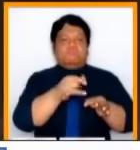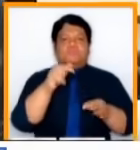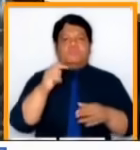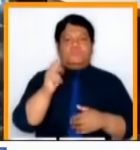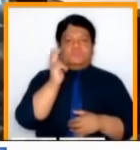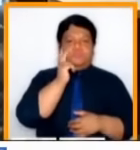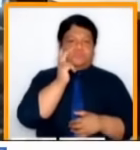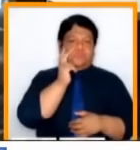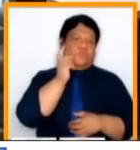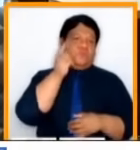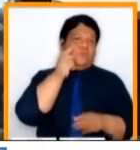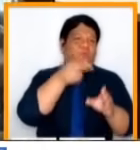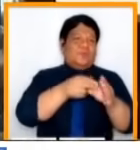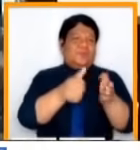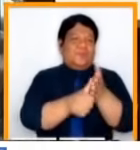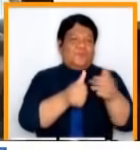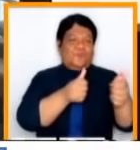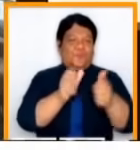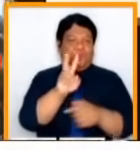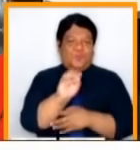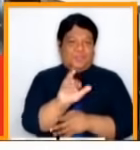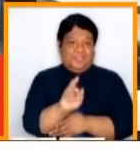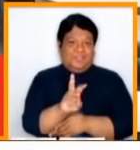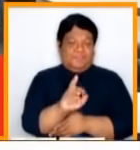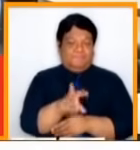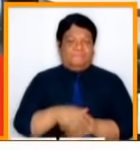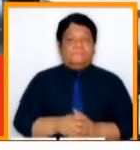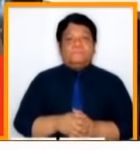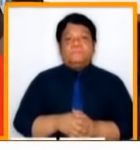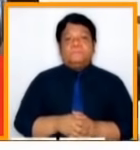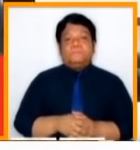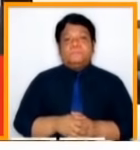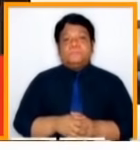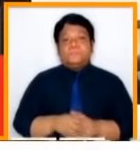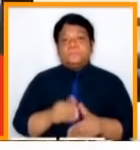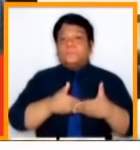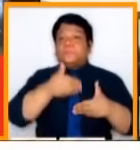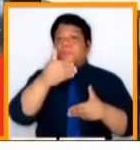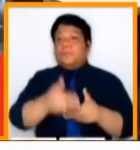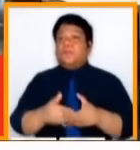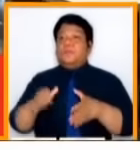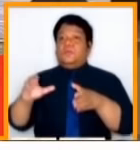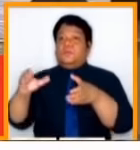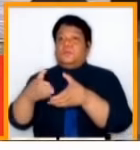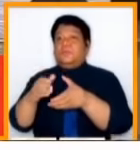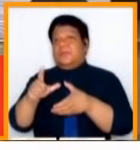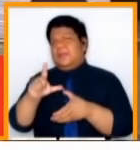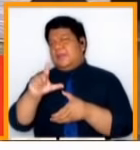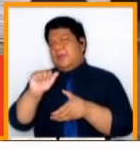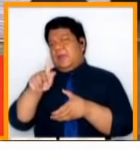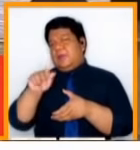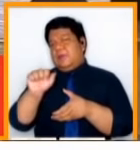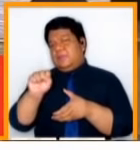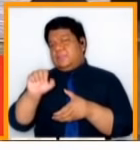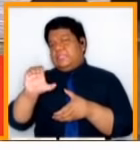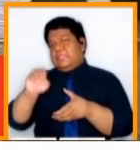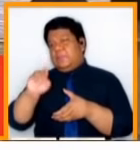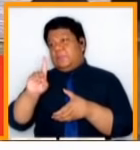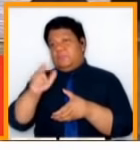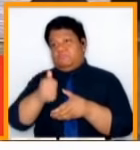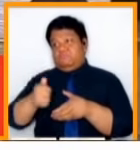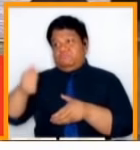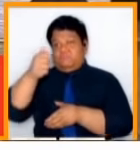2016. Inilahad naman ni Lakas CMD Secretary General Representative Prospero Pichay na nagpatakbo sila